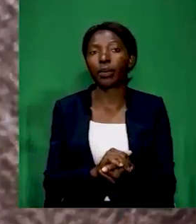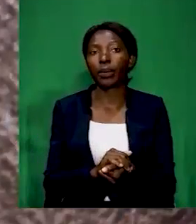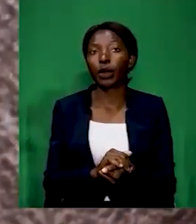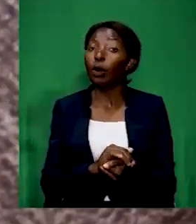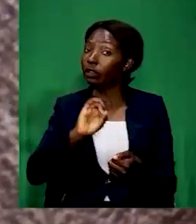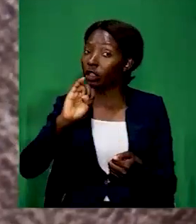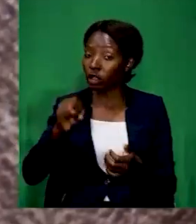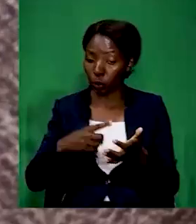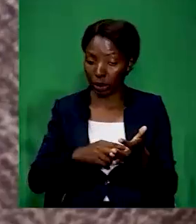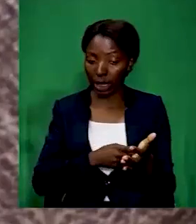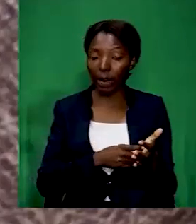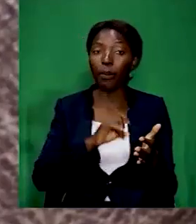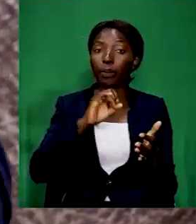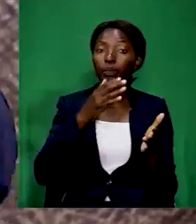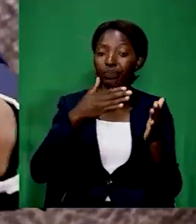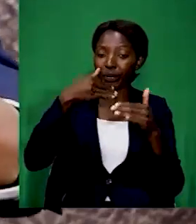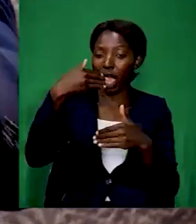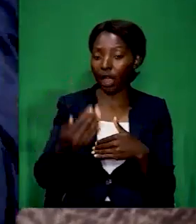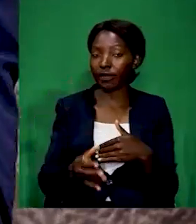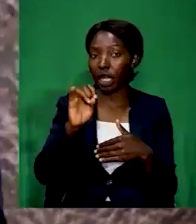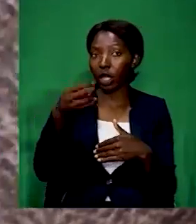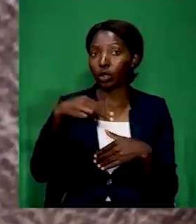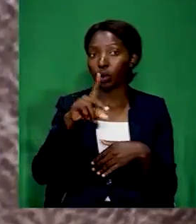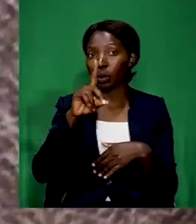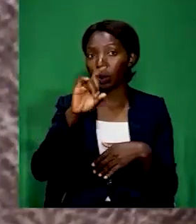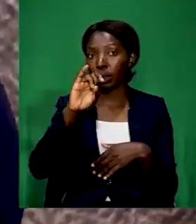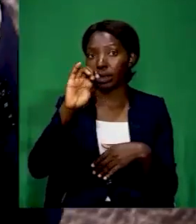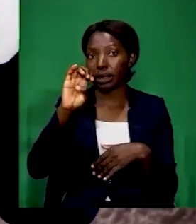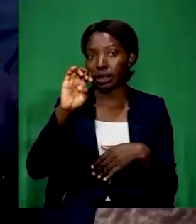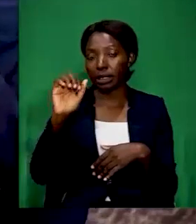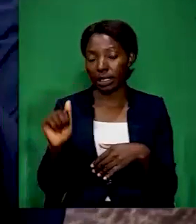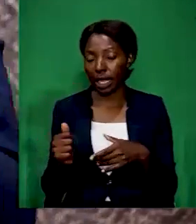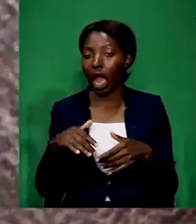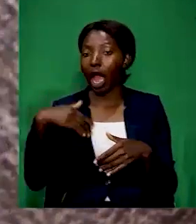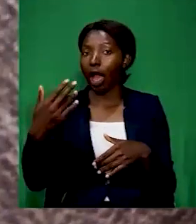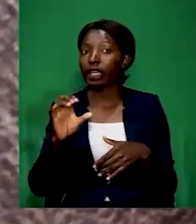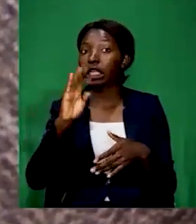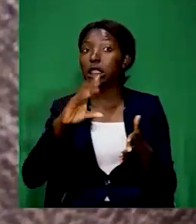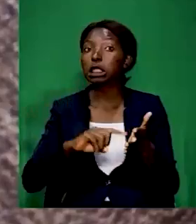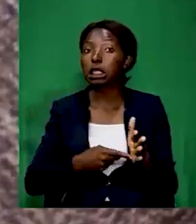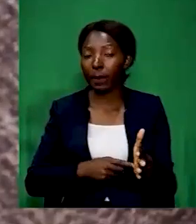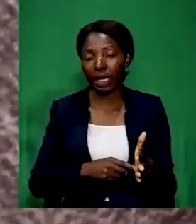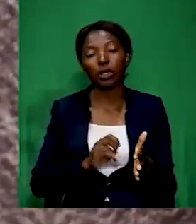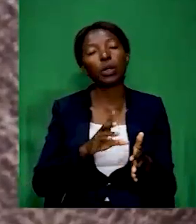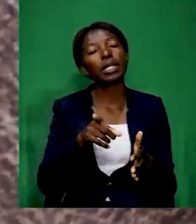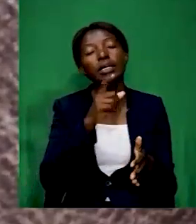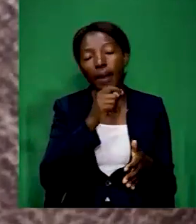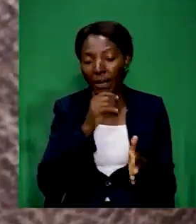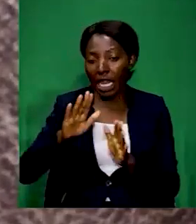mazoti Samaria. Samaria itori kure neJerusalem. But murume uyu akubuda manje ari kubuda